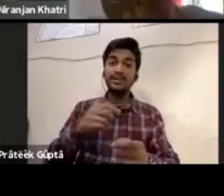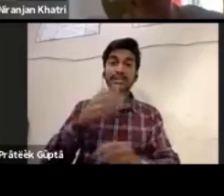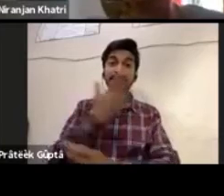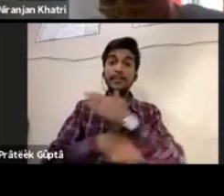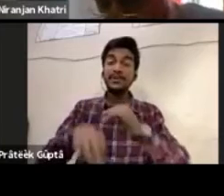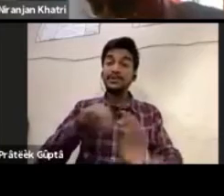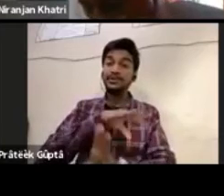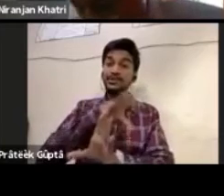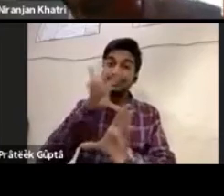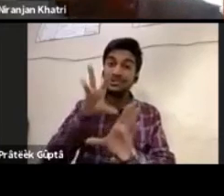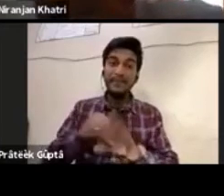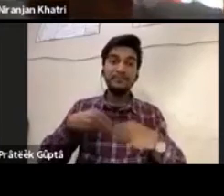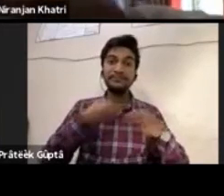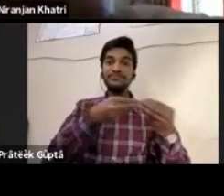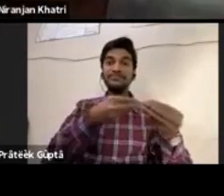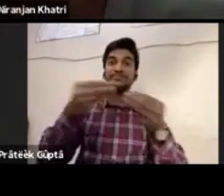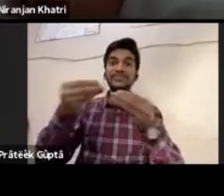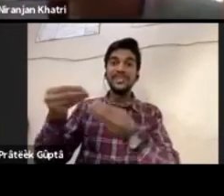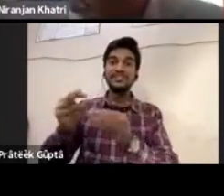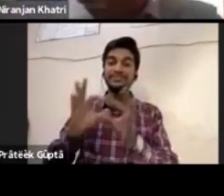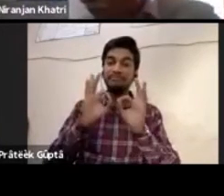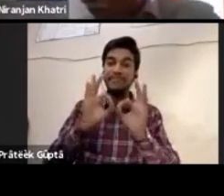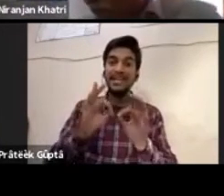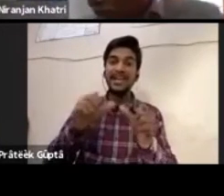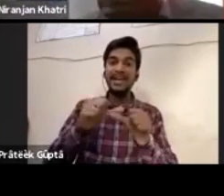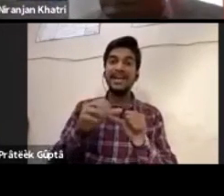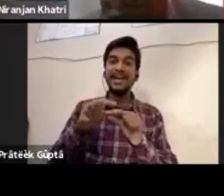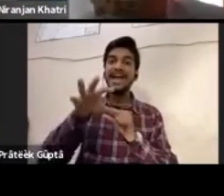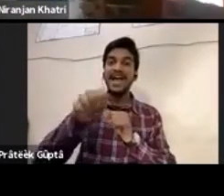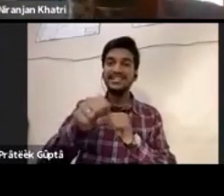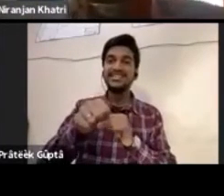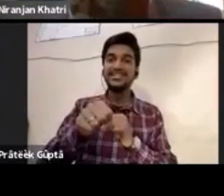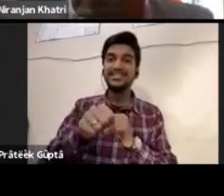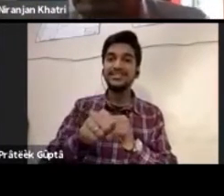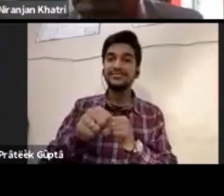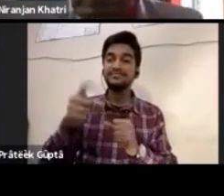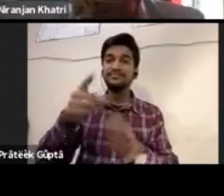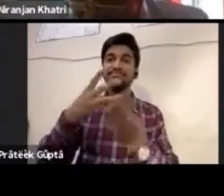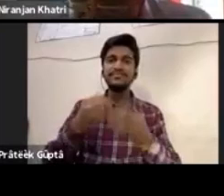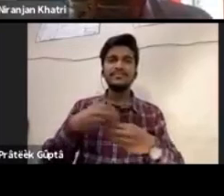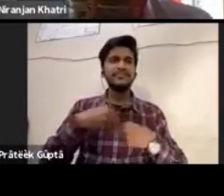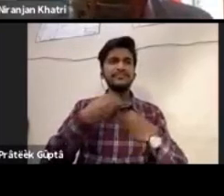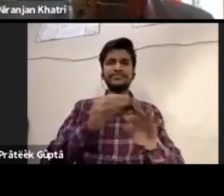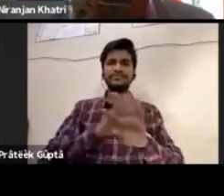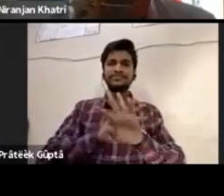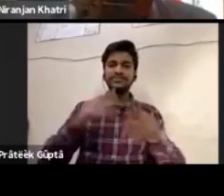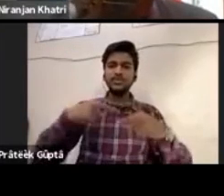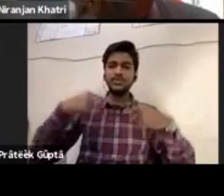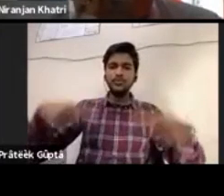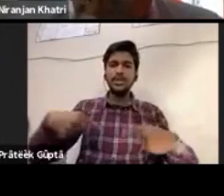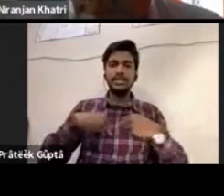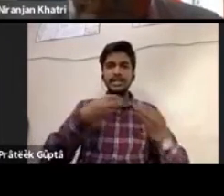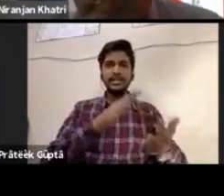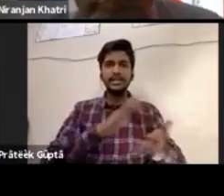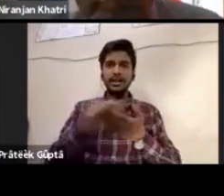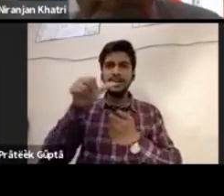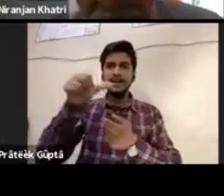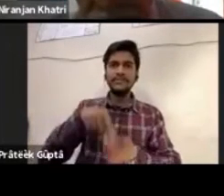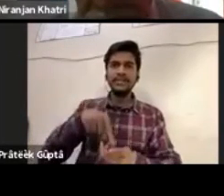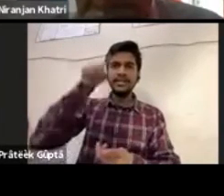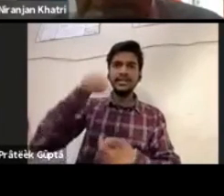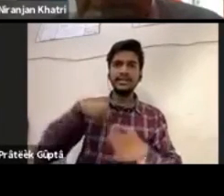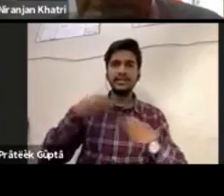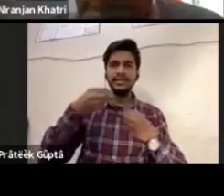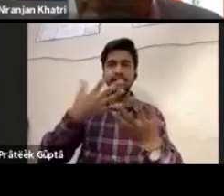इट इज नॉट ओनली यू नो, इट शुड नॉट रिमेन कन्फाइंड टू जस्ट व्हीलचेयर यूजर्स और ऑर्थोपेडिकली